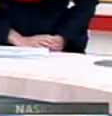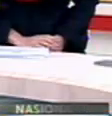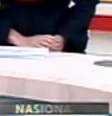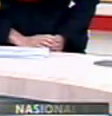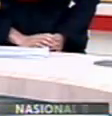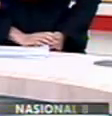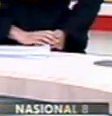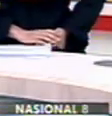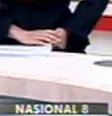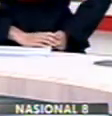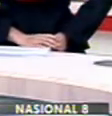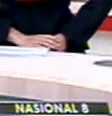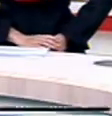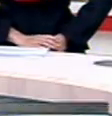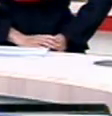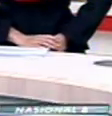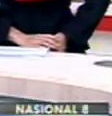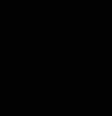muniandi nasional an berakhir di sini